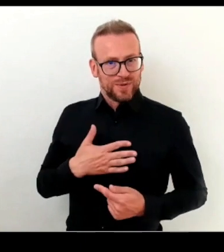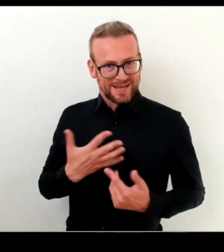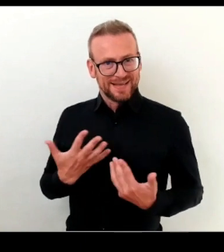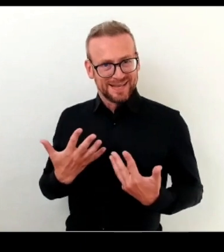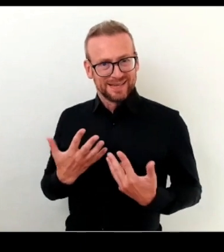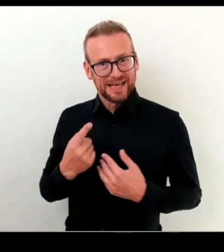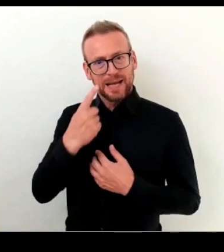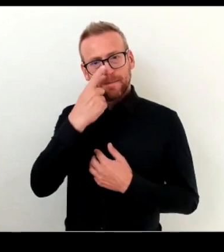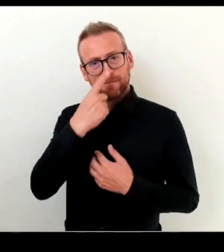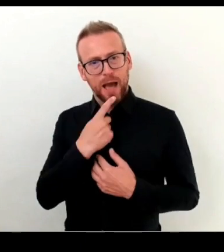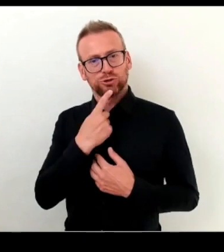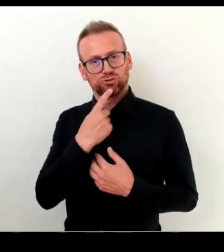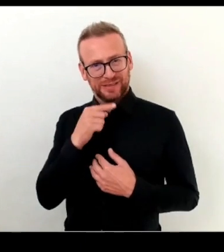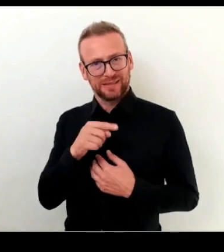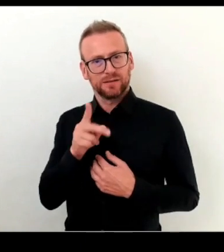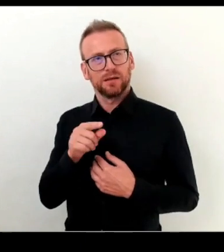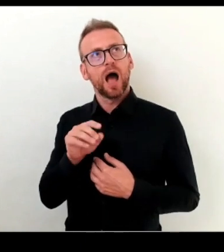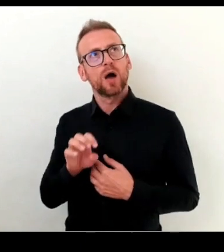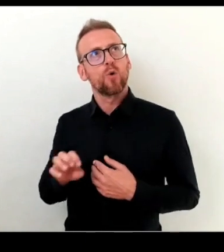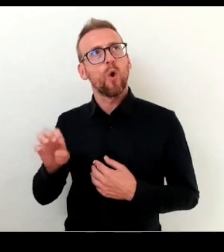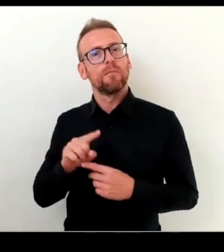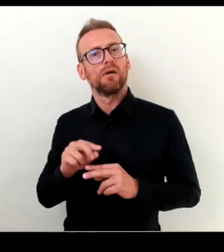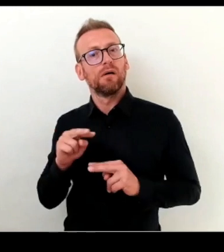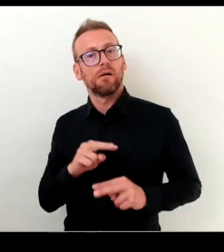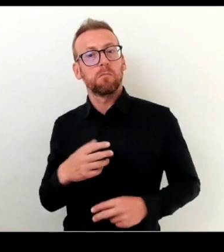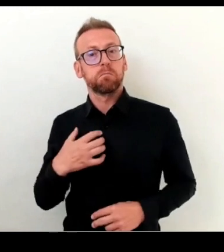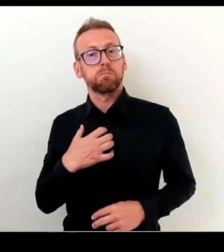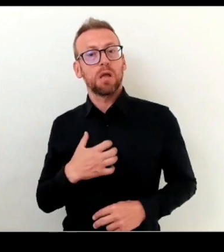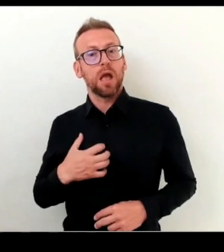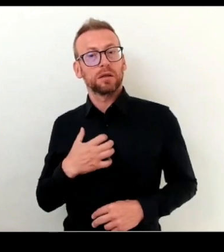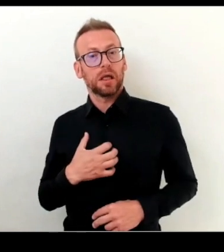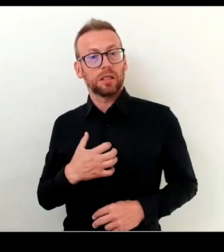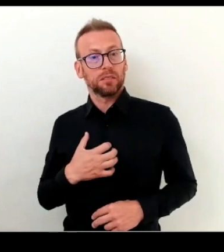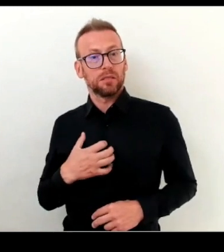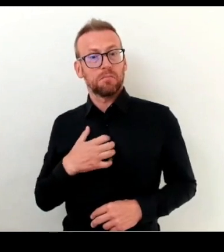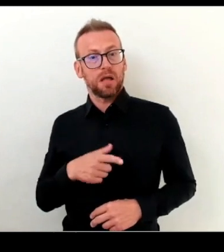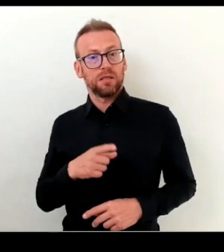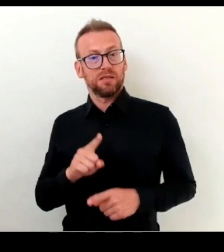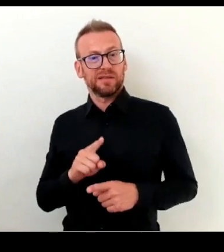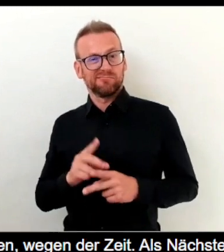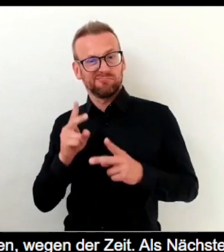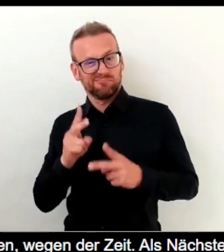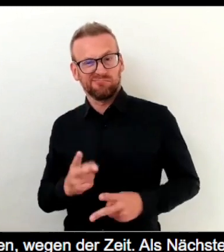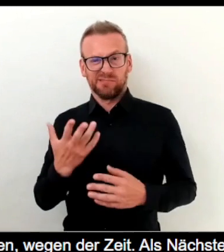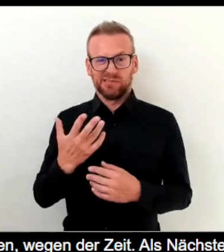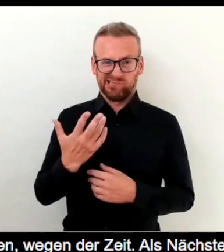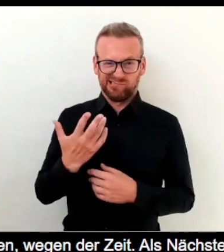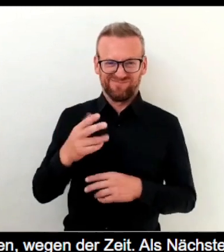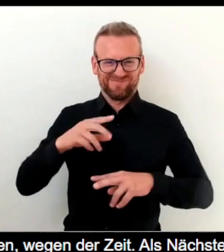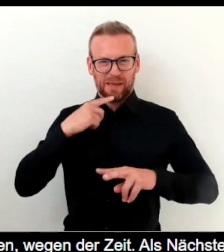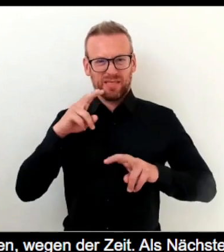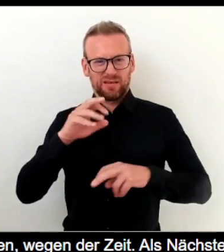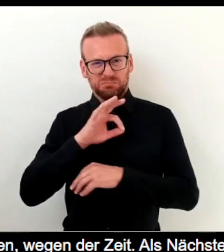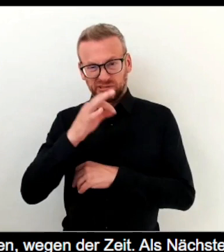Nein, die Bayern haben einen exzellenten Ruf der Innovationsfreude und der Innovationsfähigkeit.